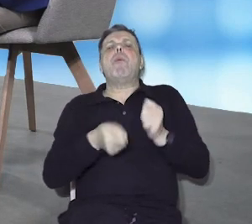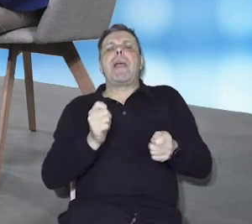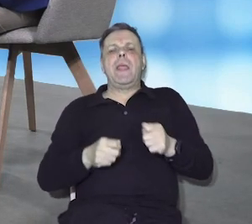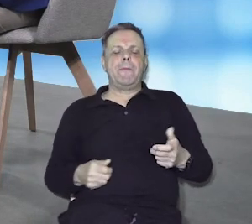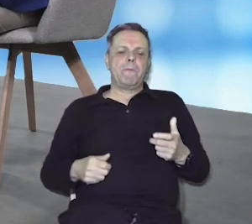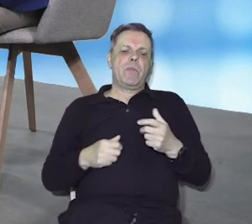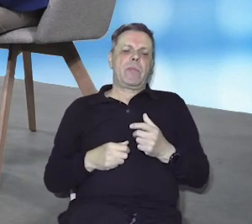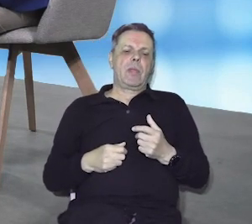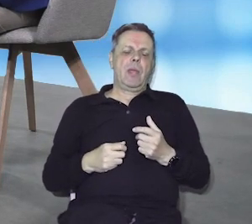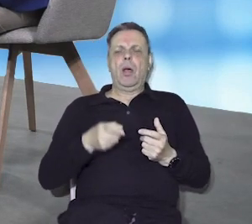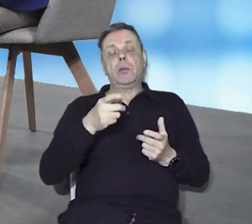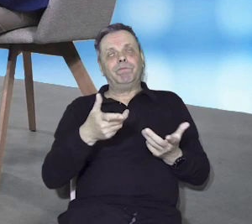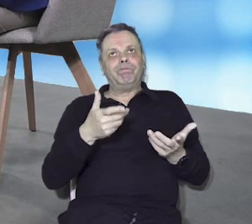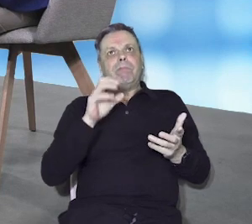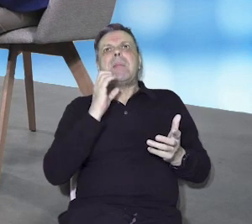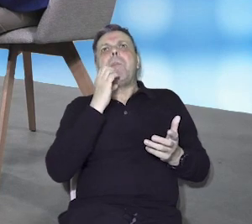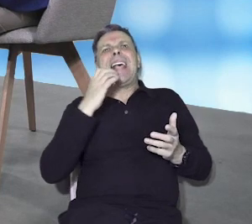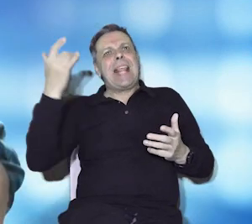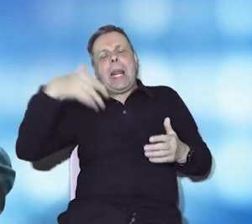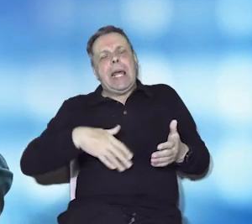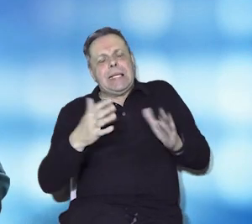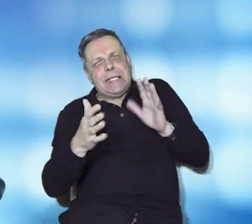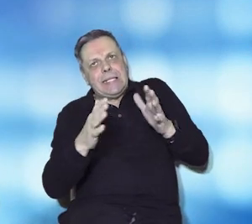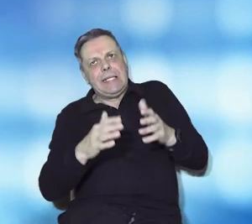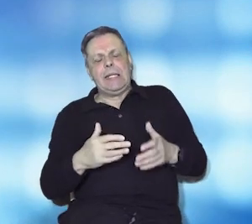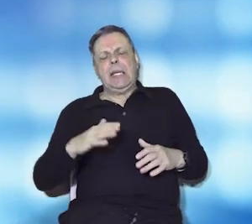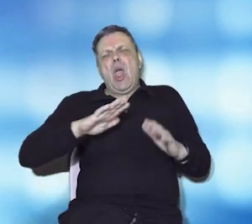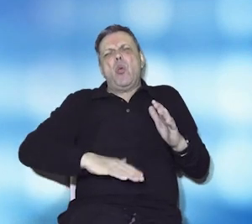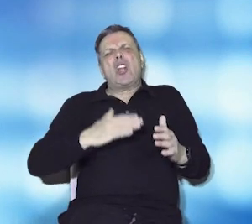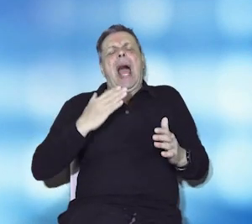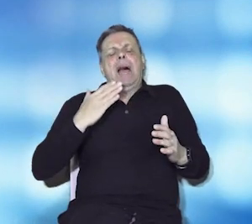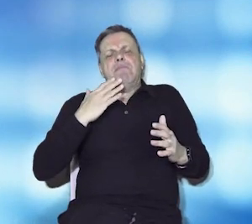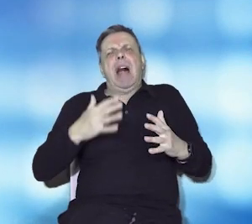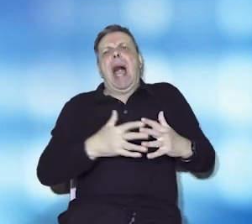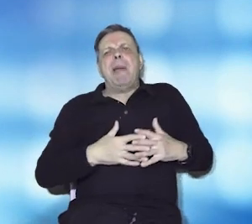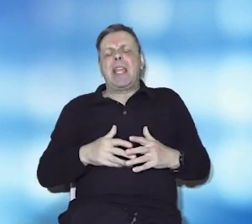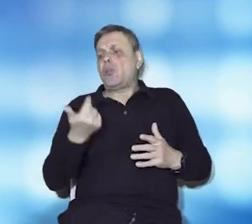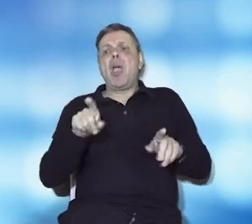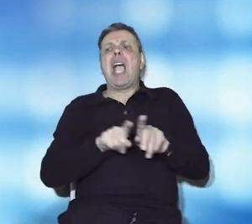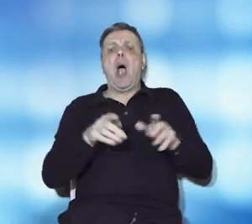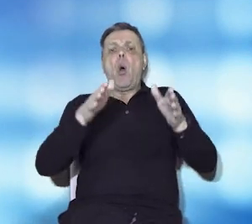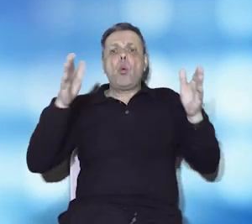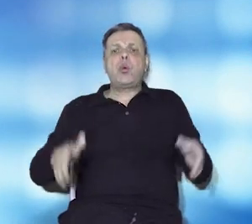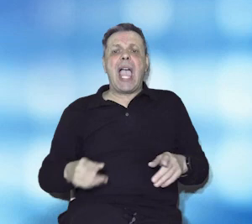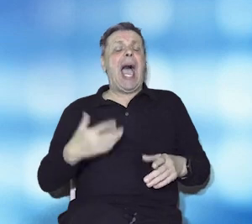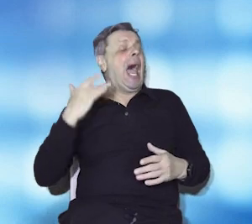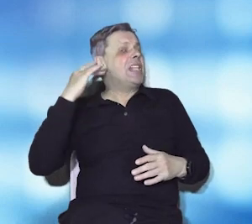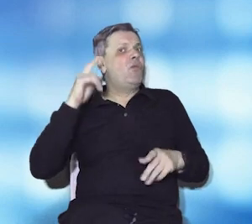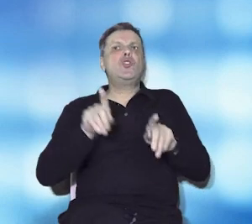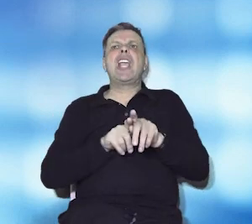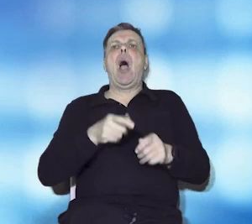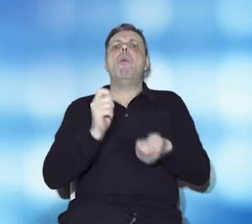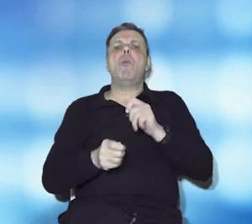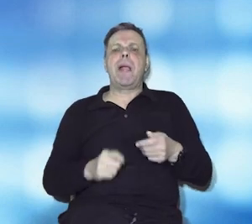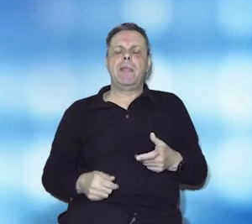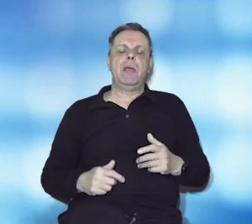da je brazilskog podrijetla, nisam zapravo siguran, negdje južnoameričko, ali izgleda kao jedna kutija, ali zvuči kao bubanj. Da. Isto se